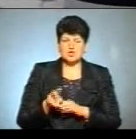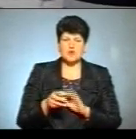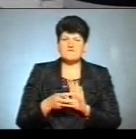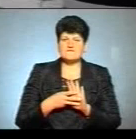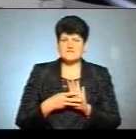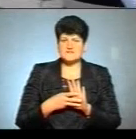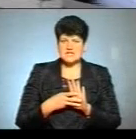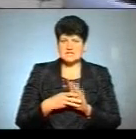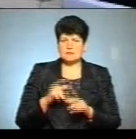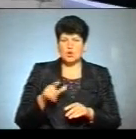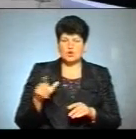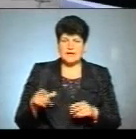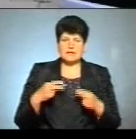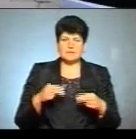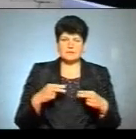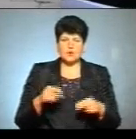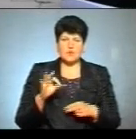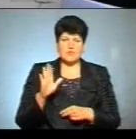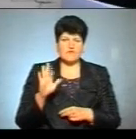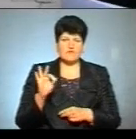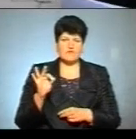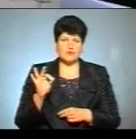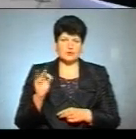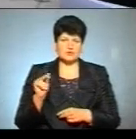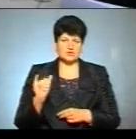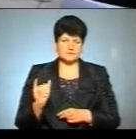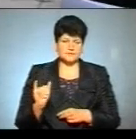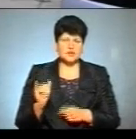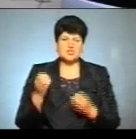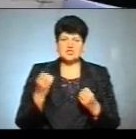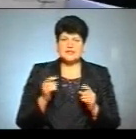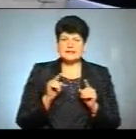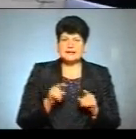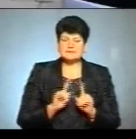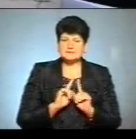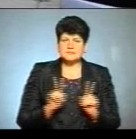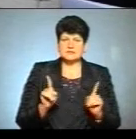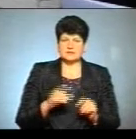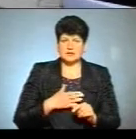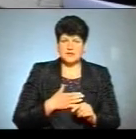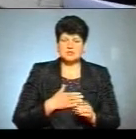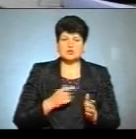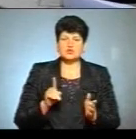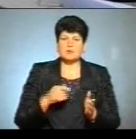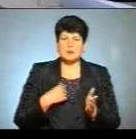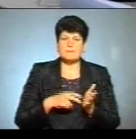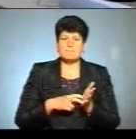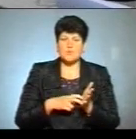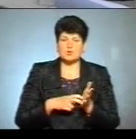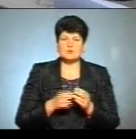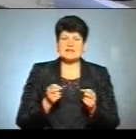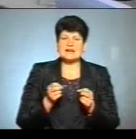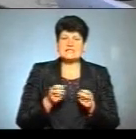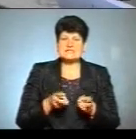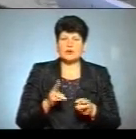8 людей, які торгують овочами. Ще така специфіка наша, що ми боїмося ризикувати, бо